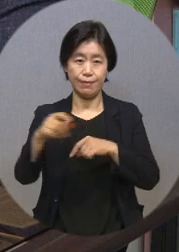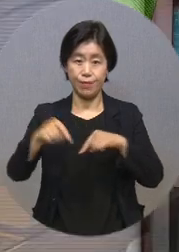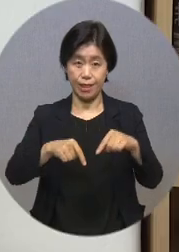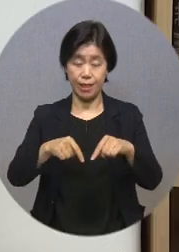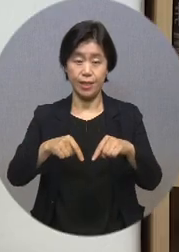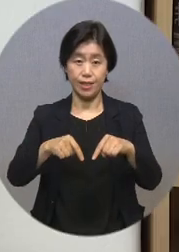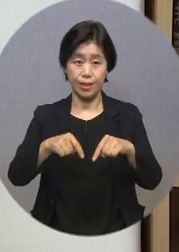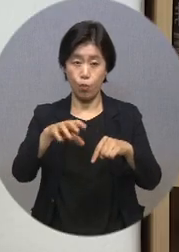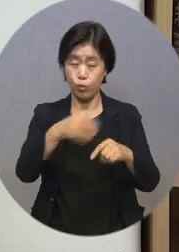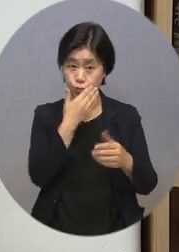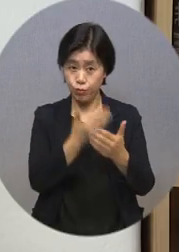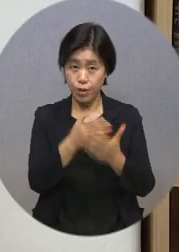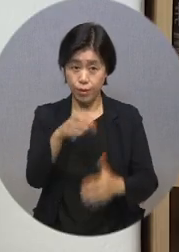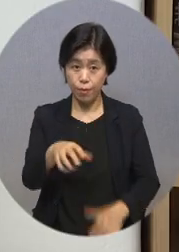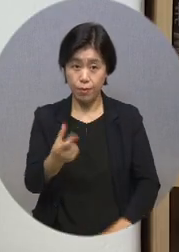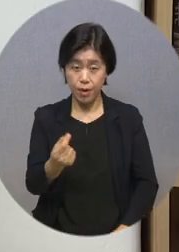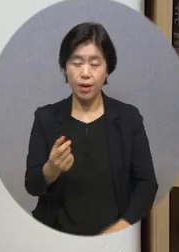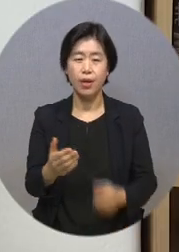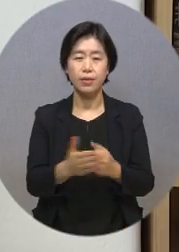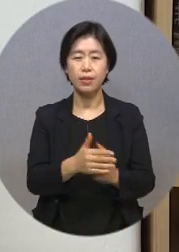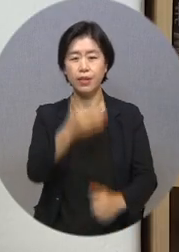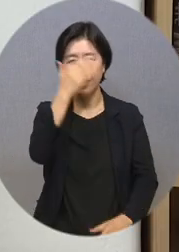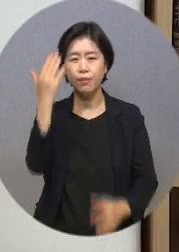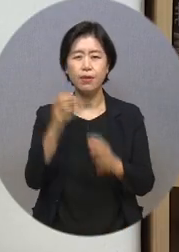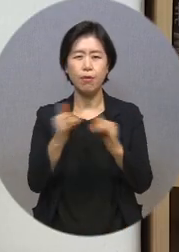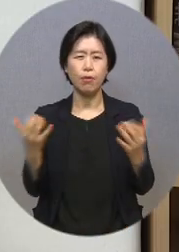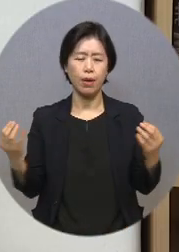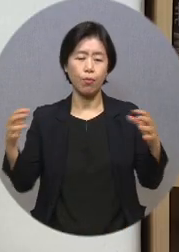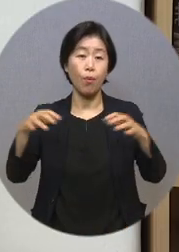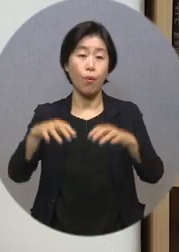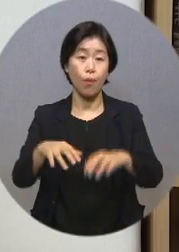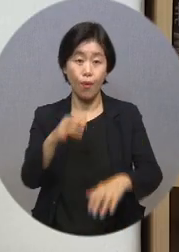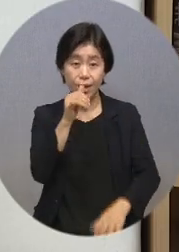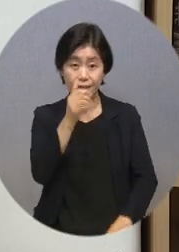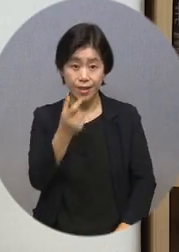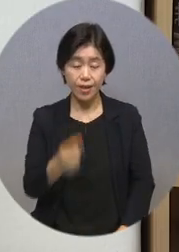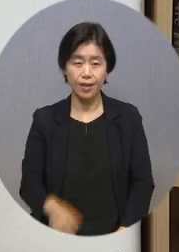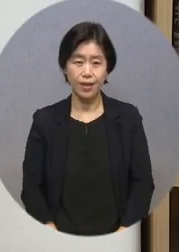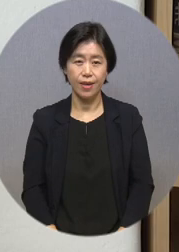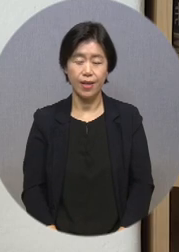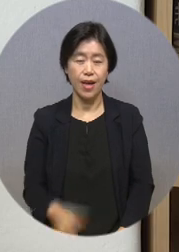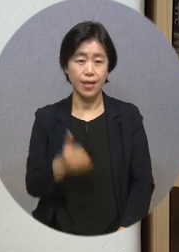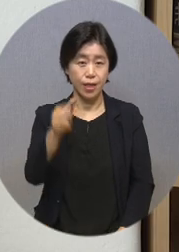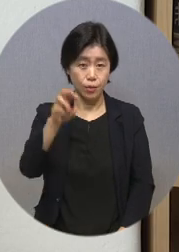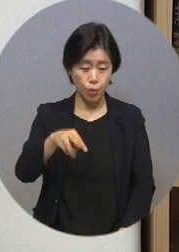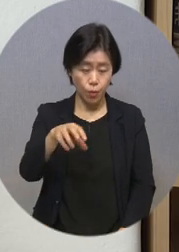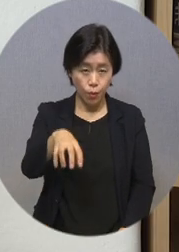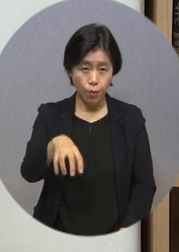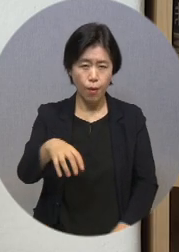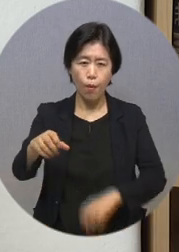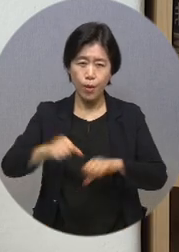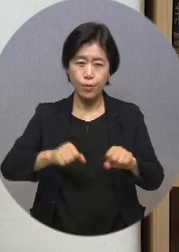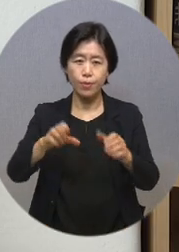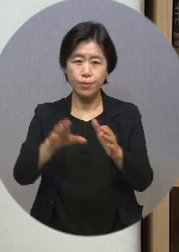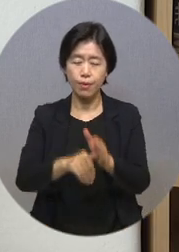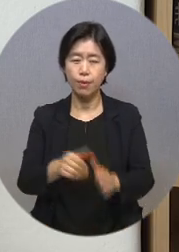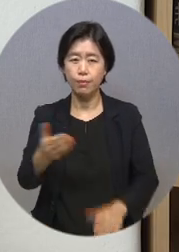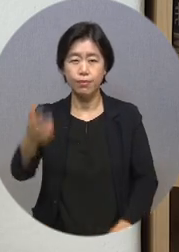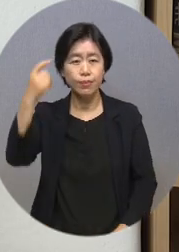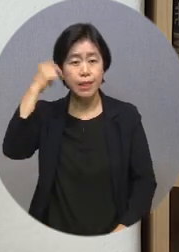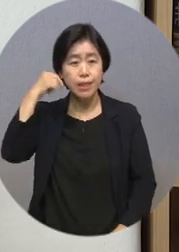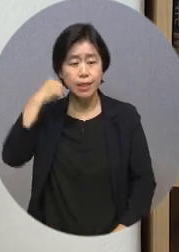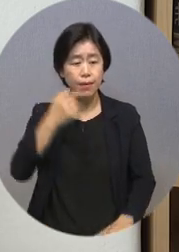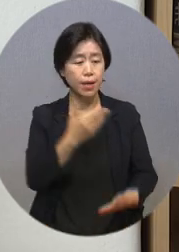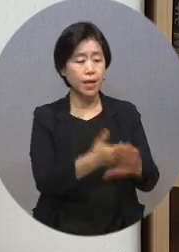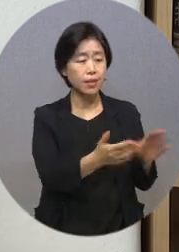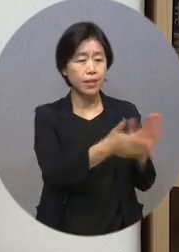보니까 젊은 사람들이 좀 많은 그런 도시이기도 하죠. 네. 이 세종에서 활동하시면서 느끼신 점도 다른 도시와